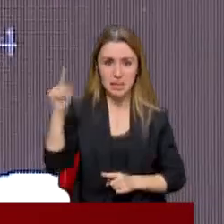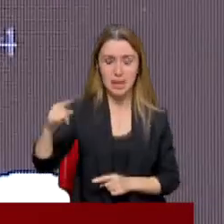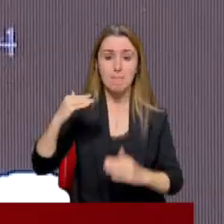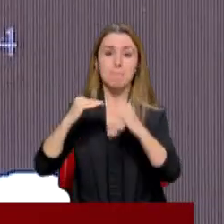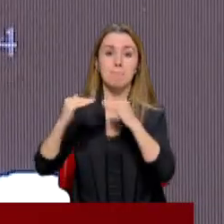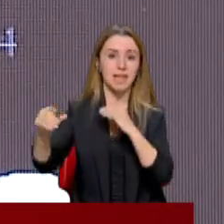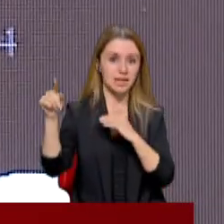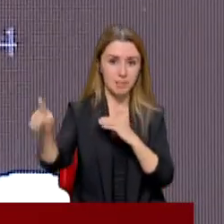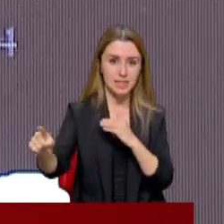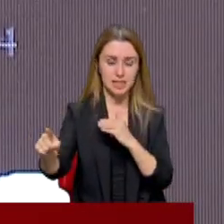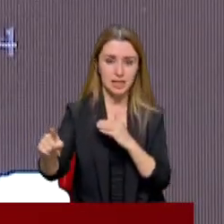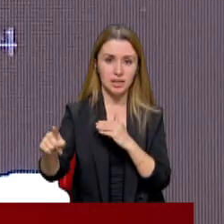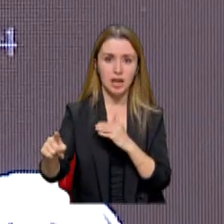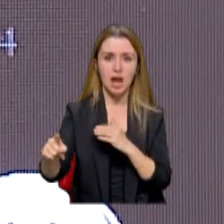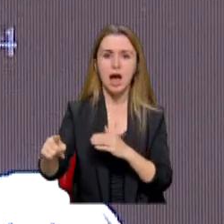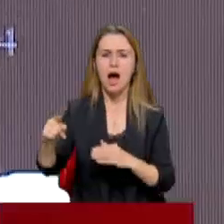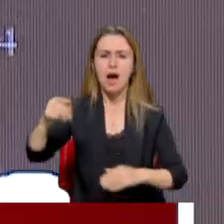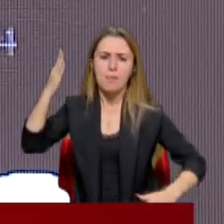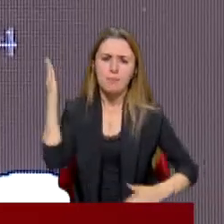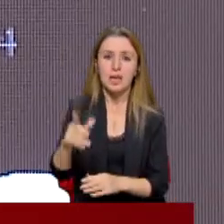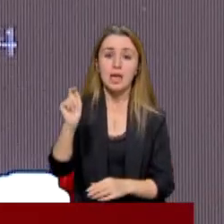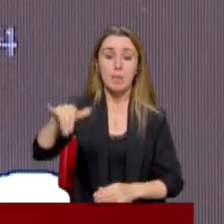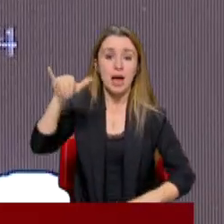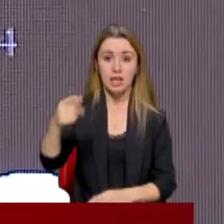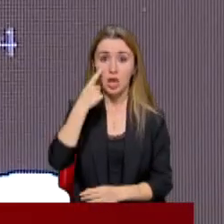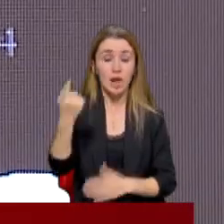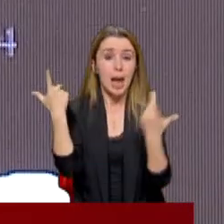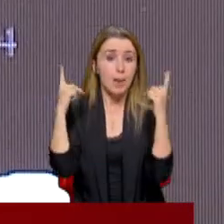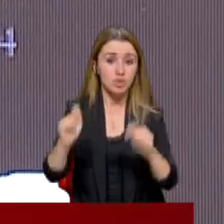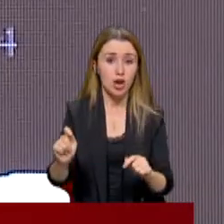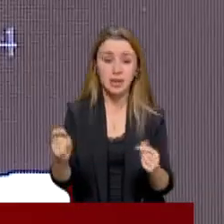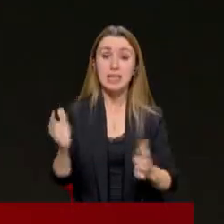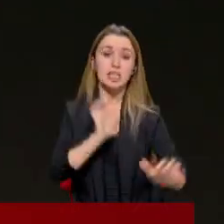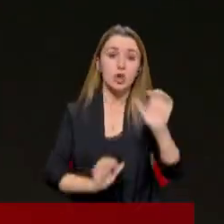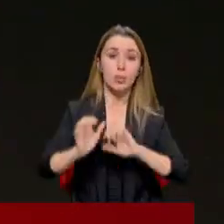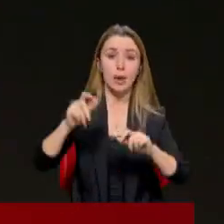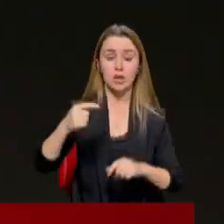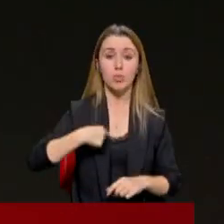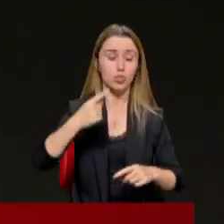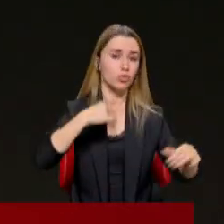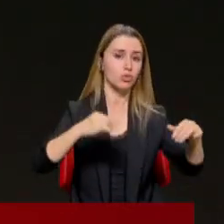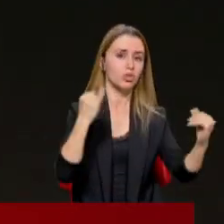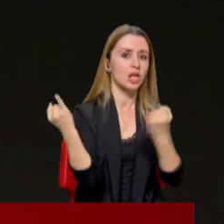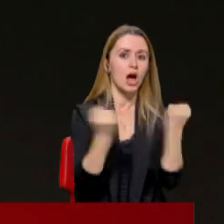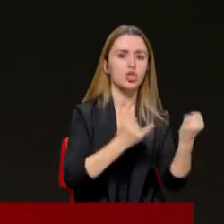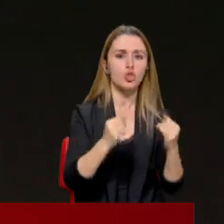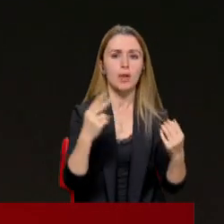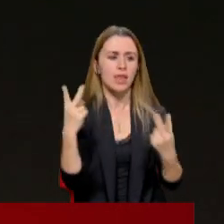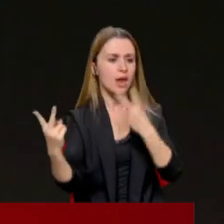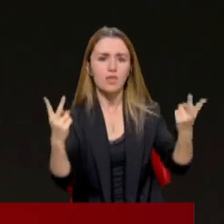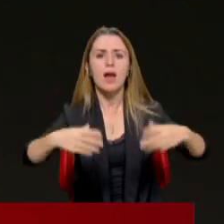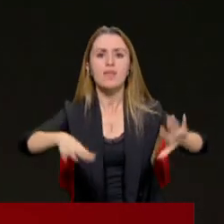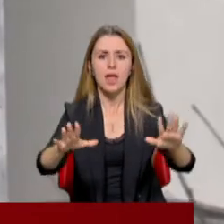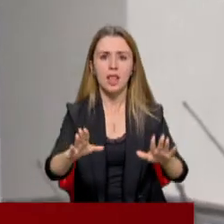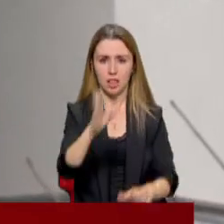milletimizin GP ihanet edilen haklarını ne yapacak nasıl savunacak biz bu tartışmada taraf değil hakem